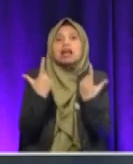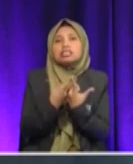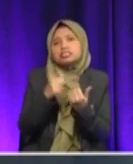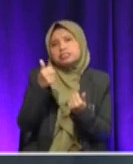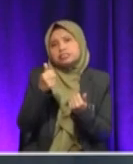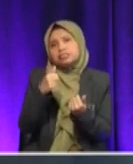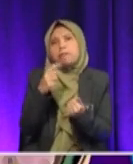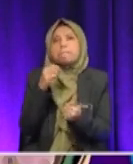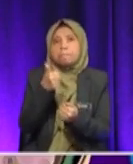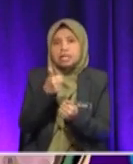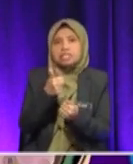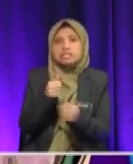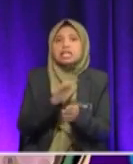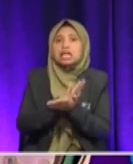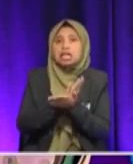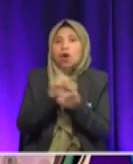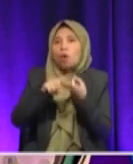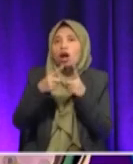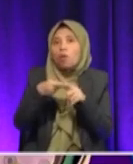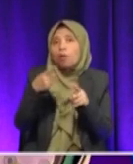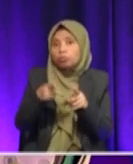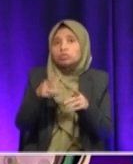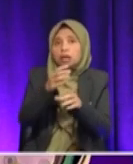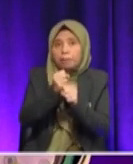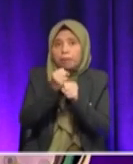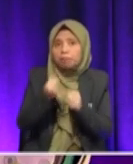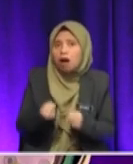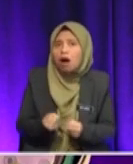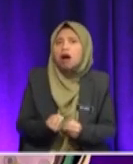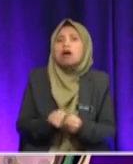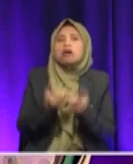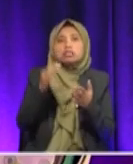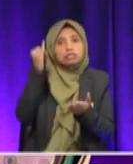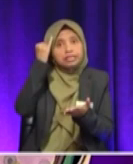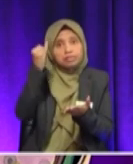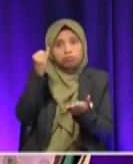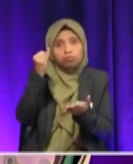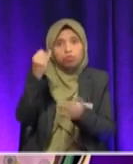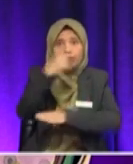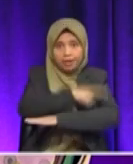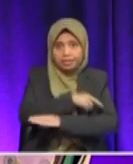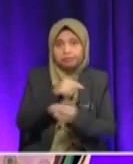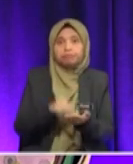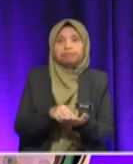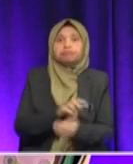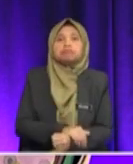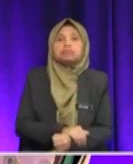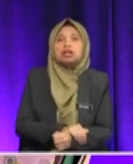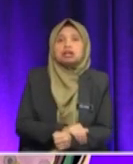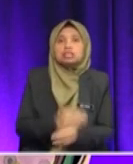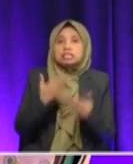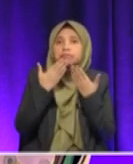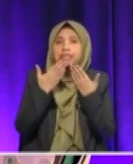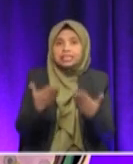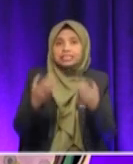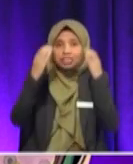sekali dan sevisi rata-rata di rumah dapat sedikit sebanyak ilmu dan pengajaran daripada hari ini Oke pada siku